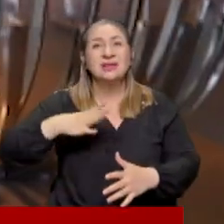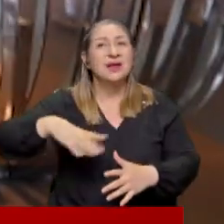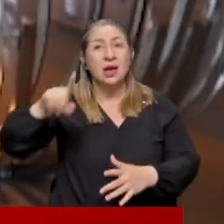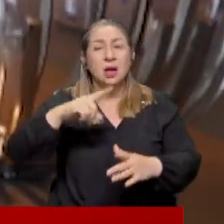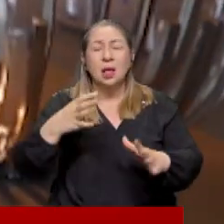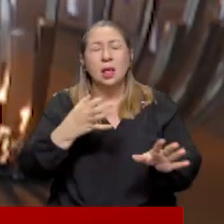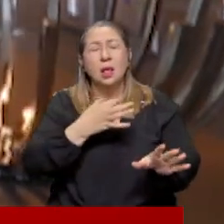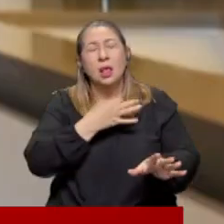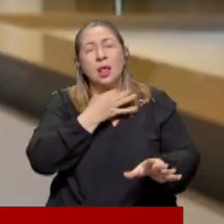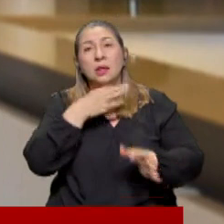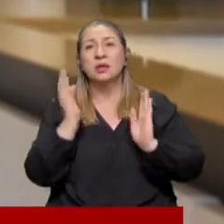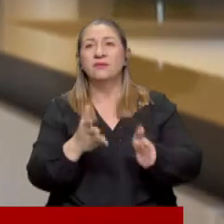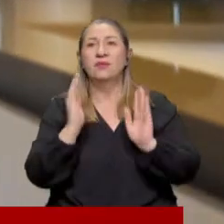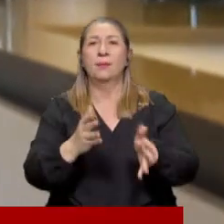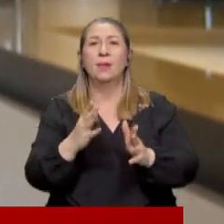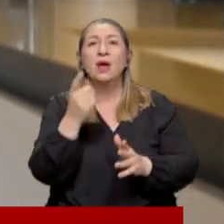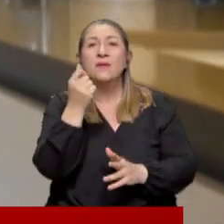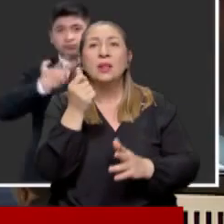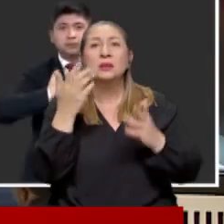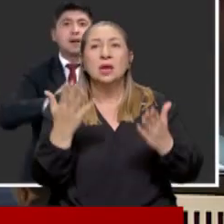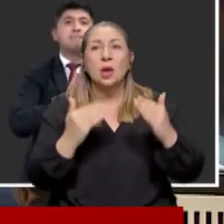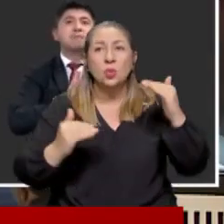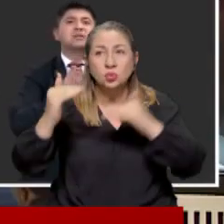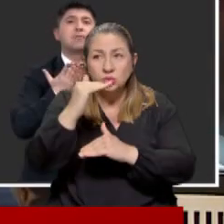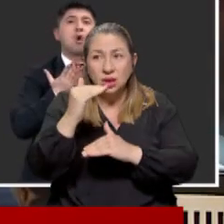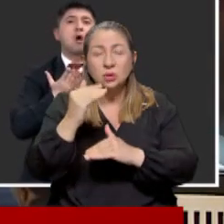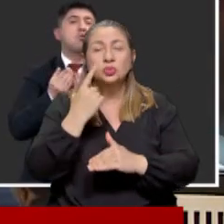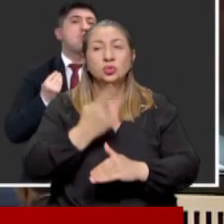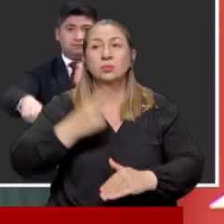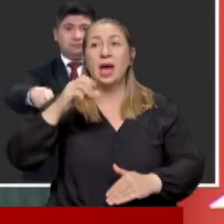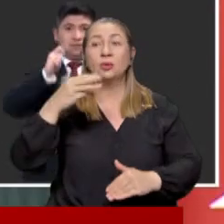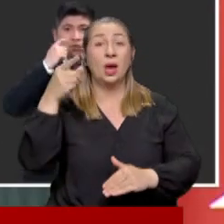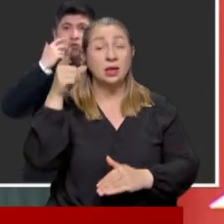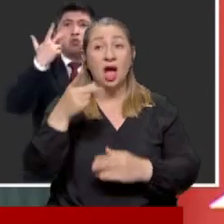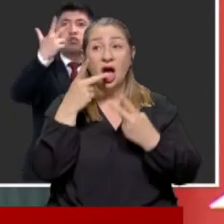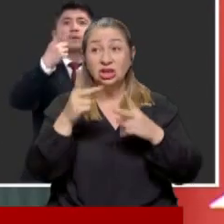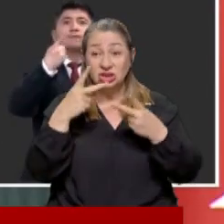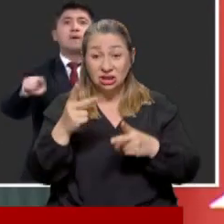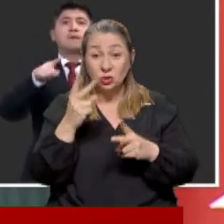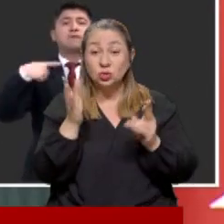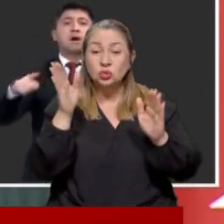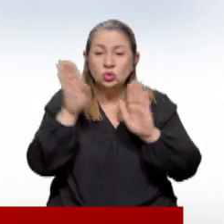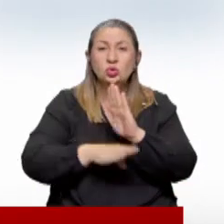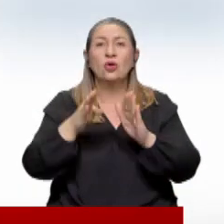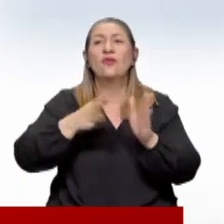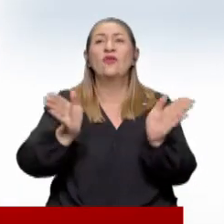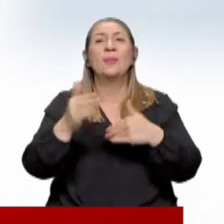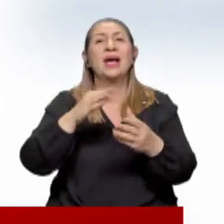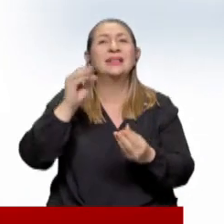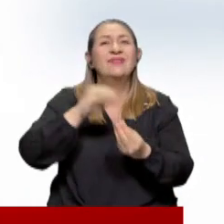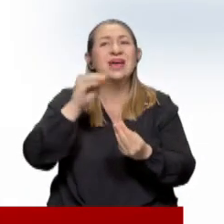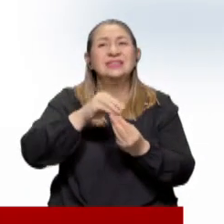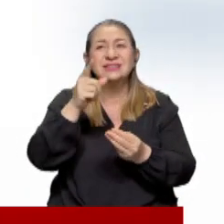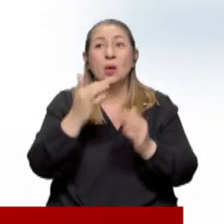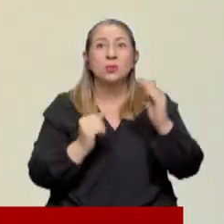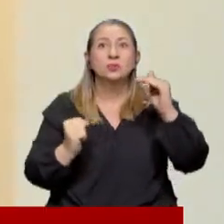isteyenleri mağdur etmeye devam ediyor fiyatlar zaten yüksekti Cumhurbaşkanı Erdoğan'ın açıkladığı düşük faiz paketiyle daha